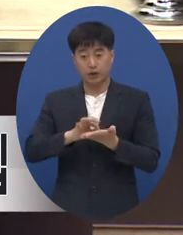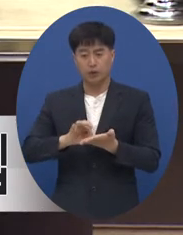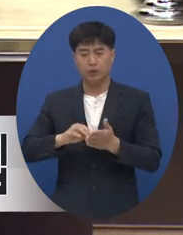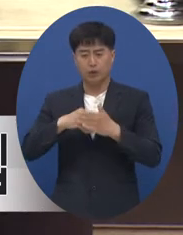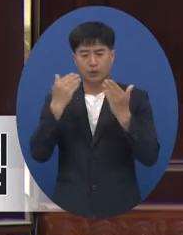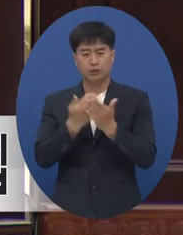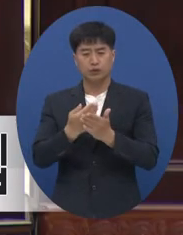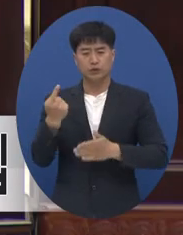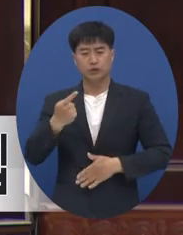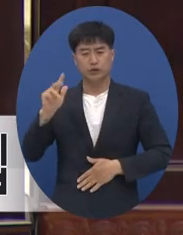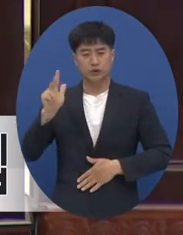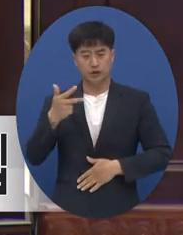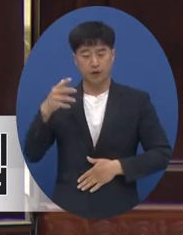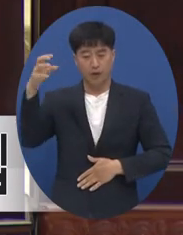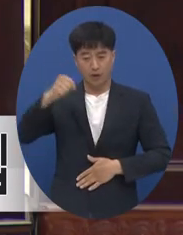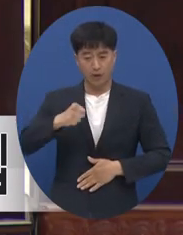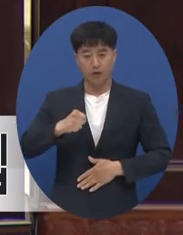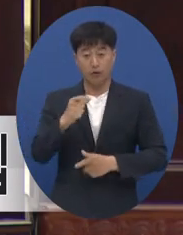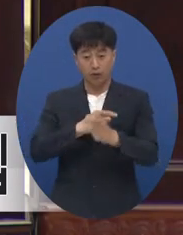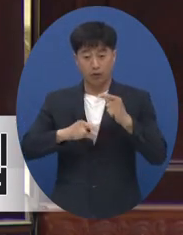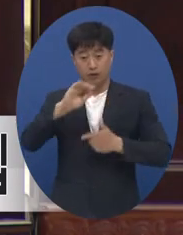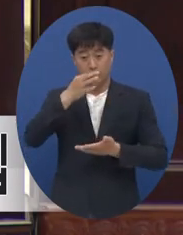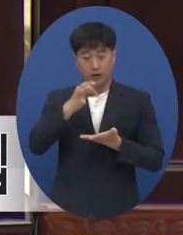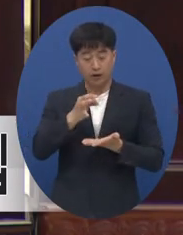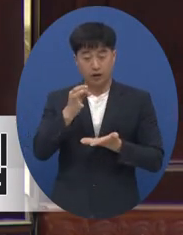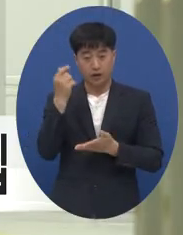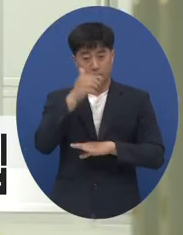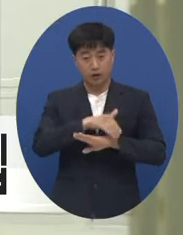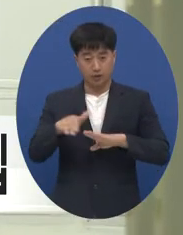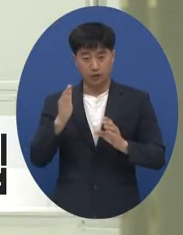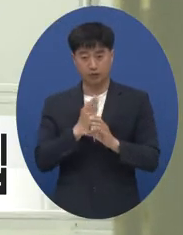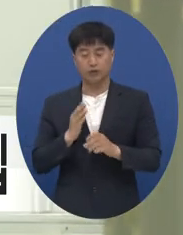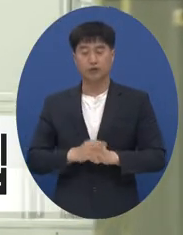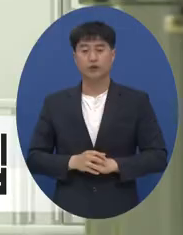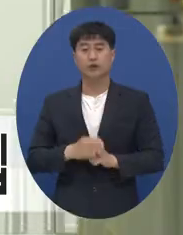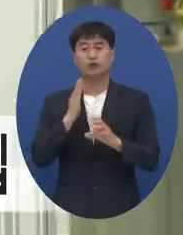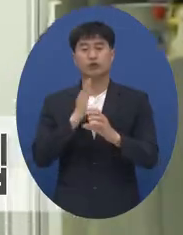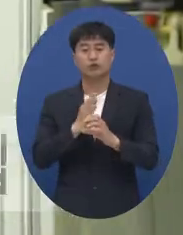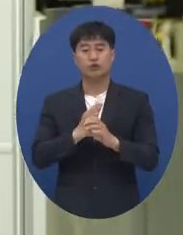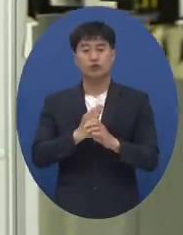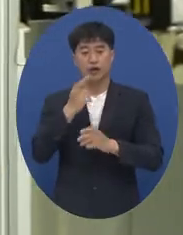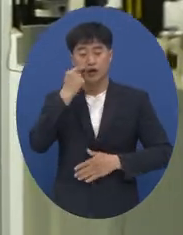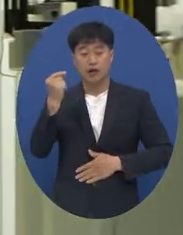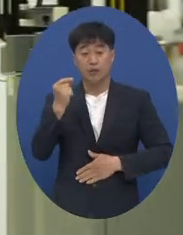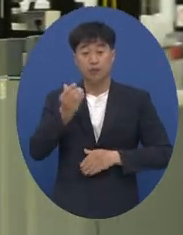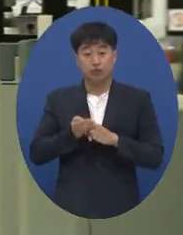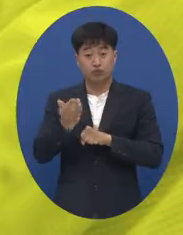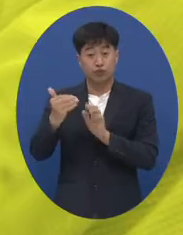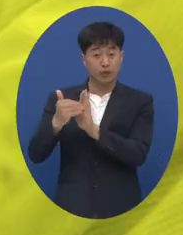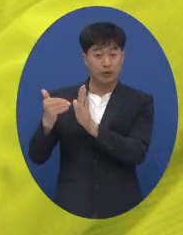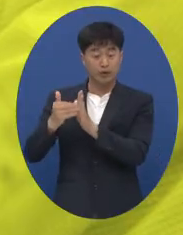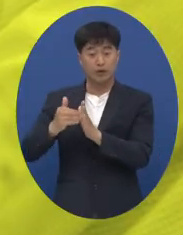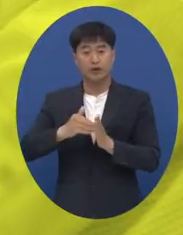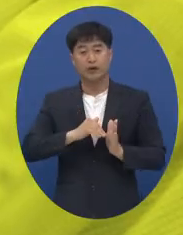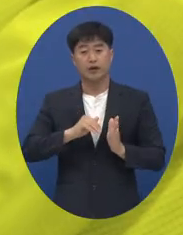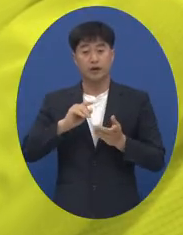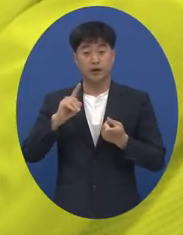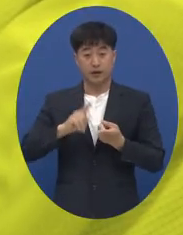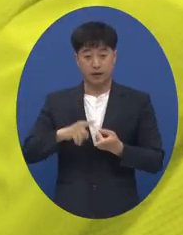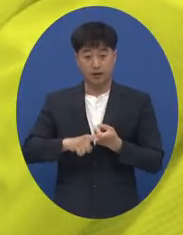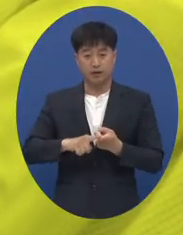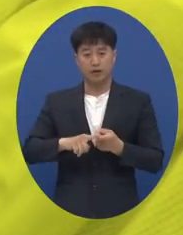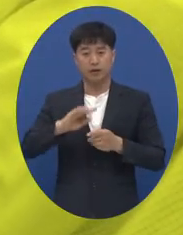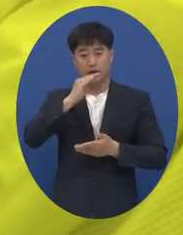1700억 년에 긴급 추경 예산을 편성할 계획이라고 밝혔습니다 이 가운데 일본 수출 규제 조치에 대응하기 위한